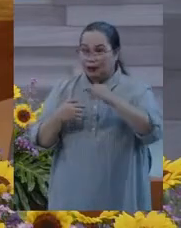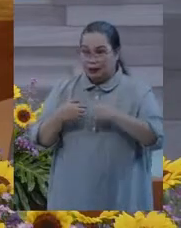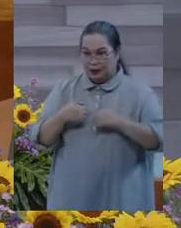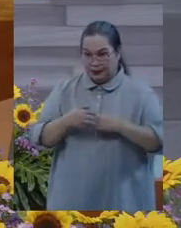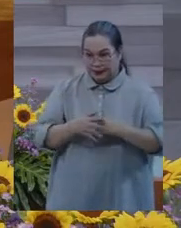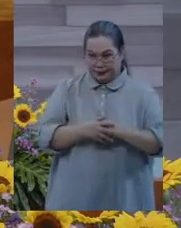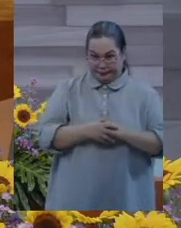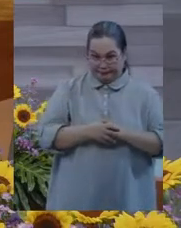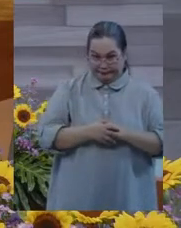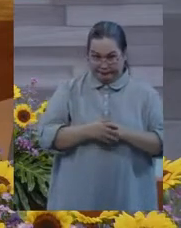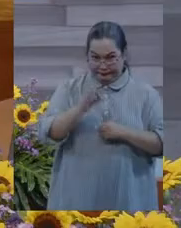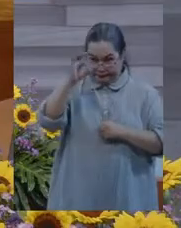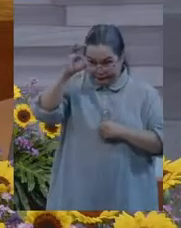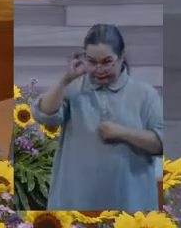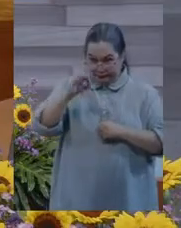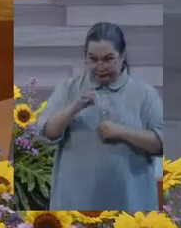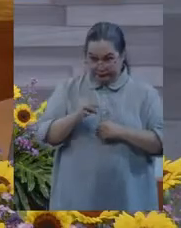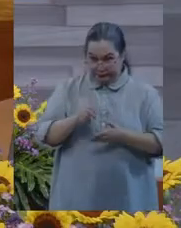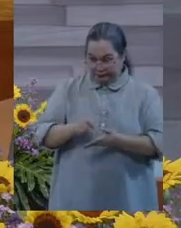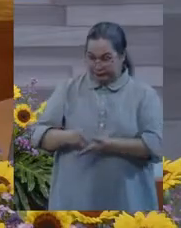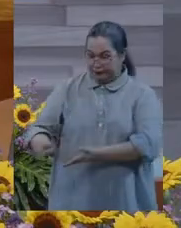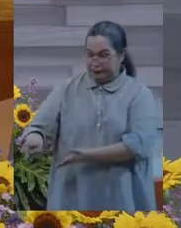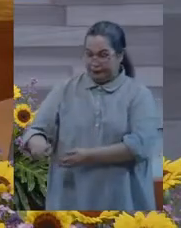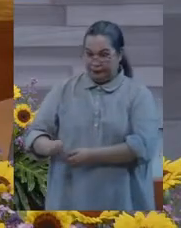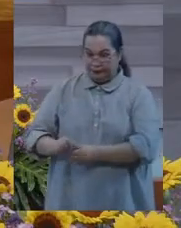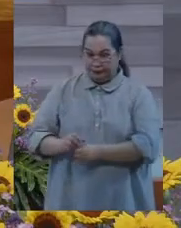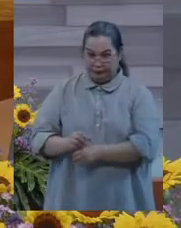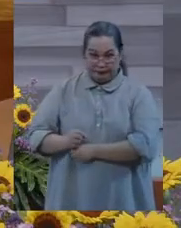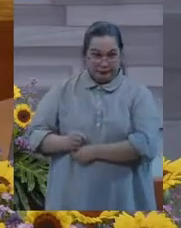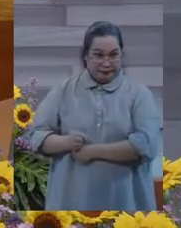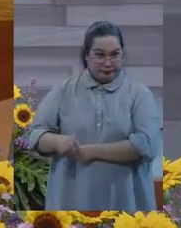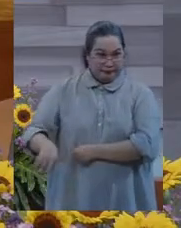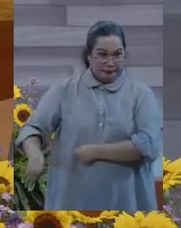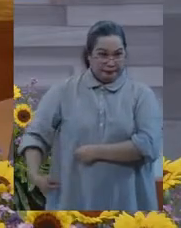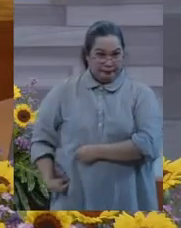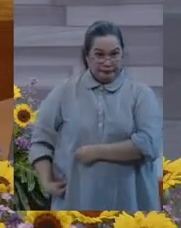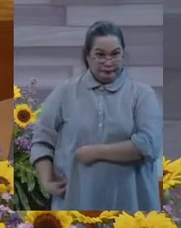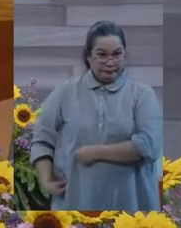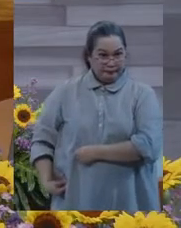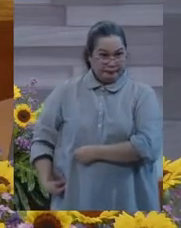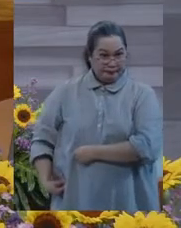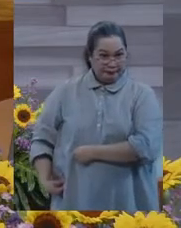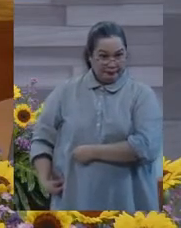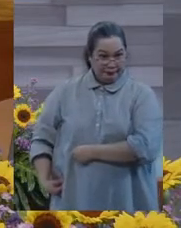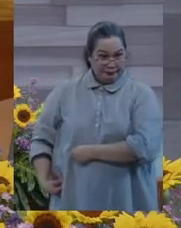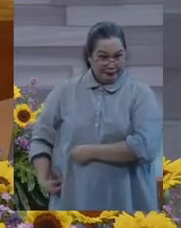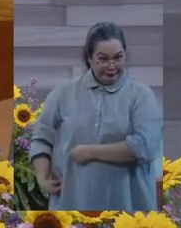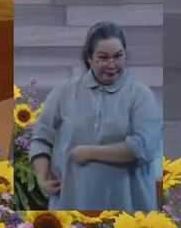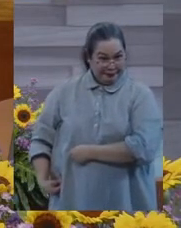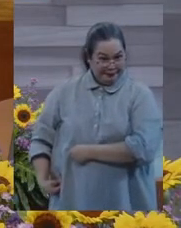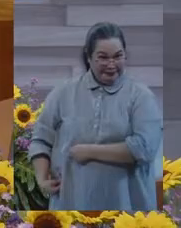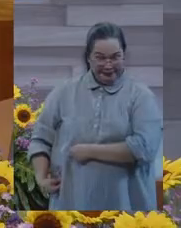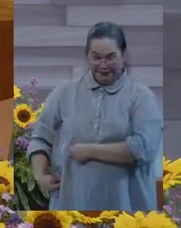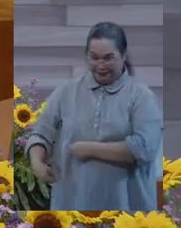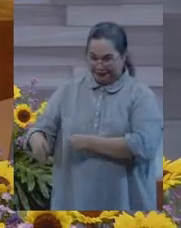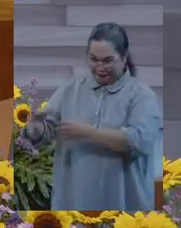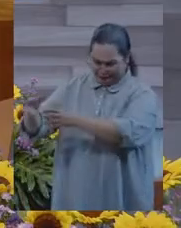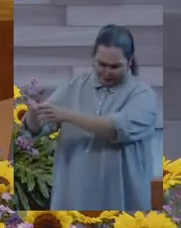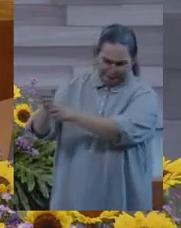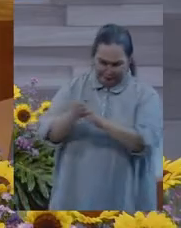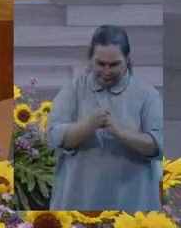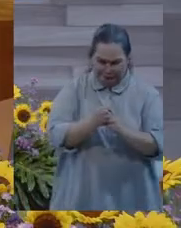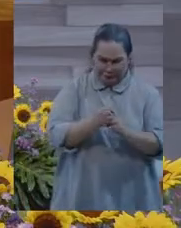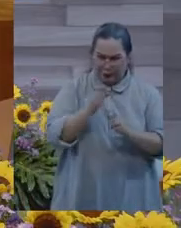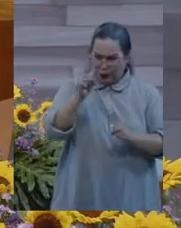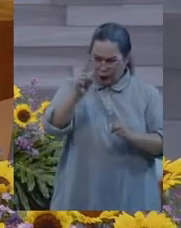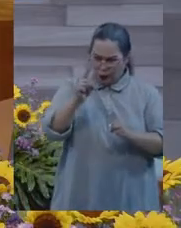Tirador po siya. Yan sa ating bagong lingwahe. Hinahire siya ni Balak na pinuno ng mga